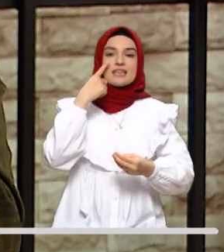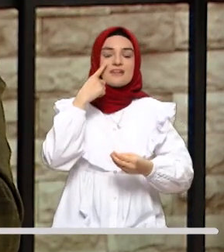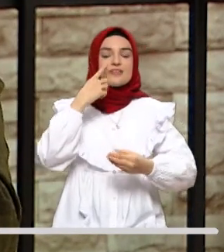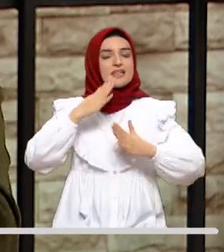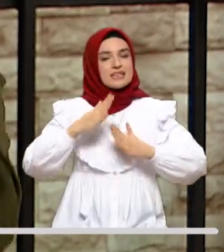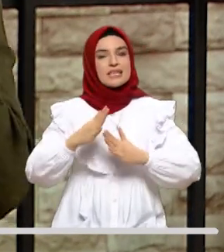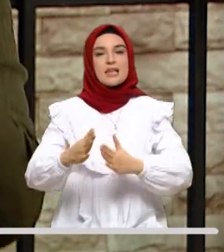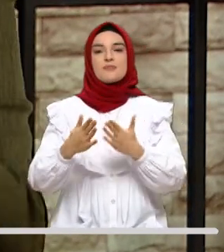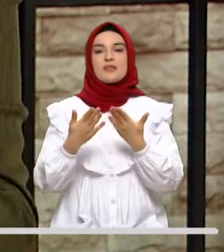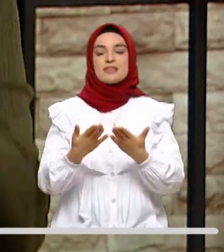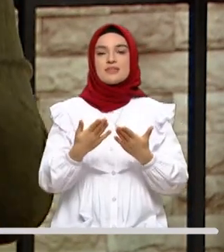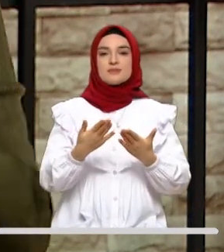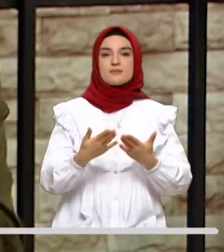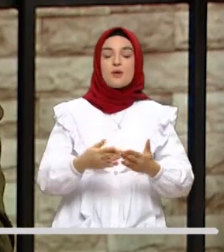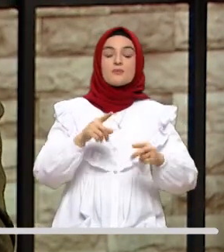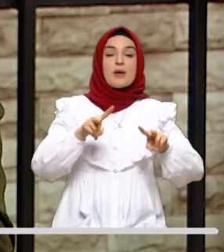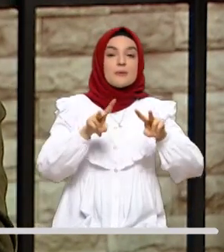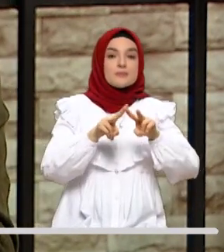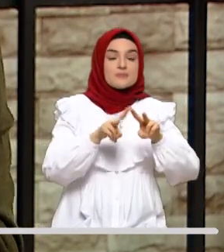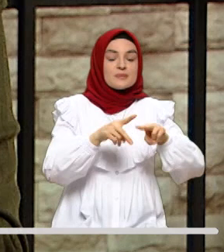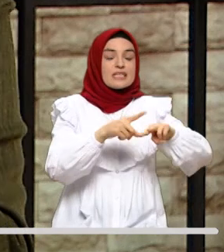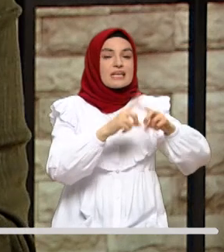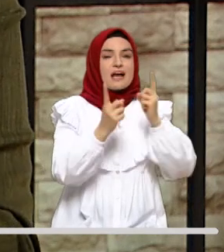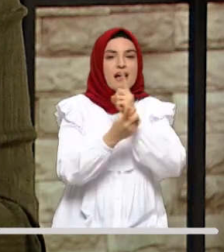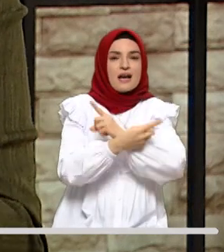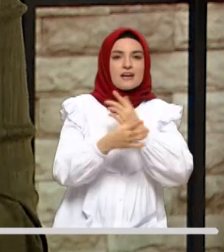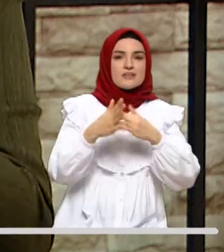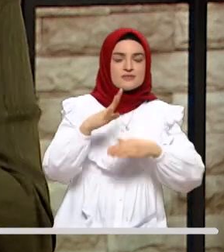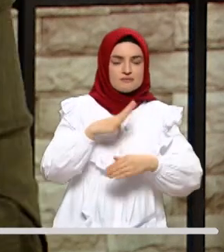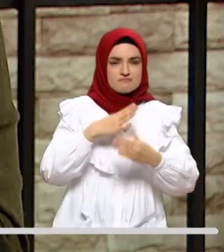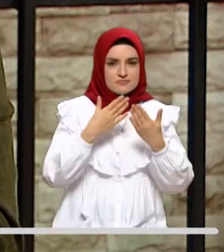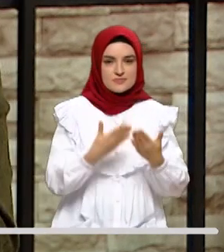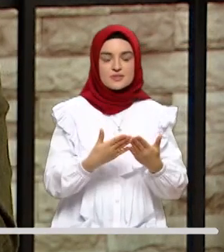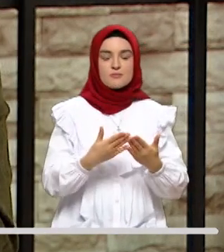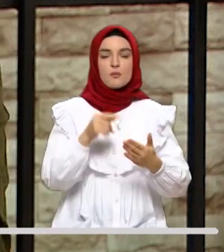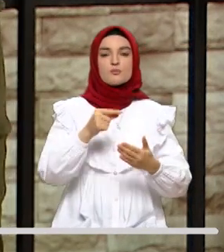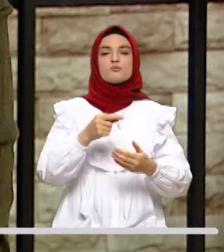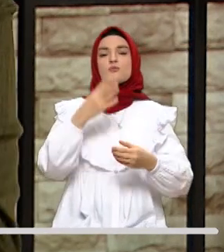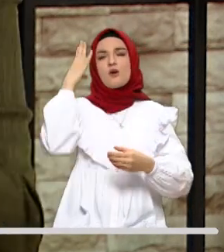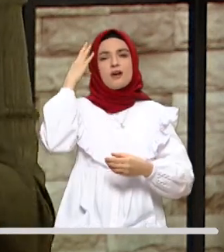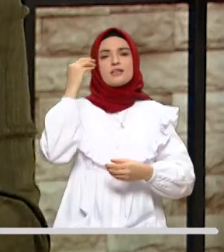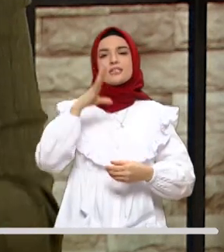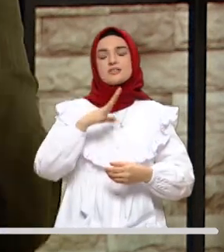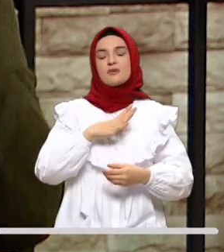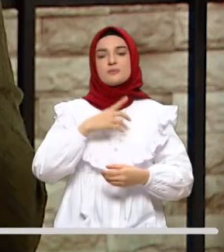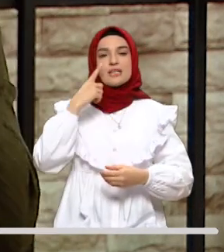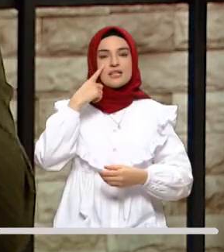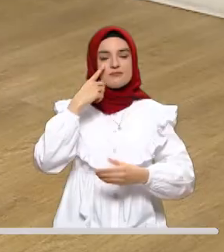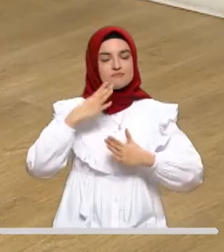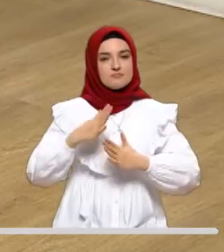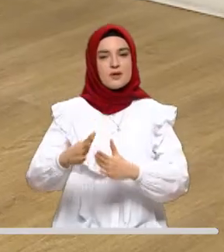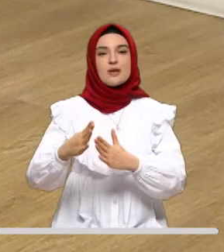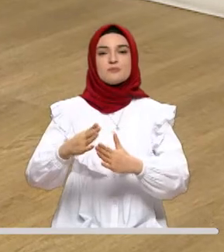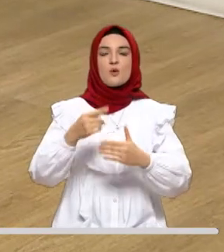hı. Mehmet Akif'i Mehmet Akif yapan da devlet ebed müddet anlayışıdır. Devlet ebed müddet